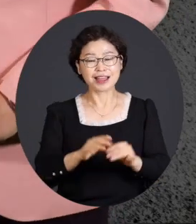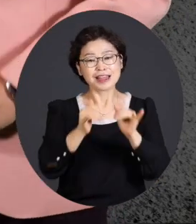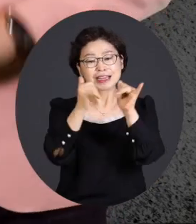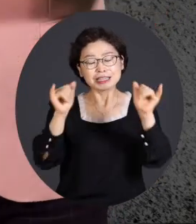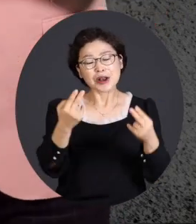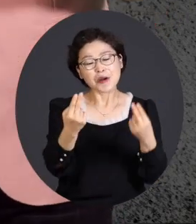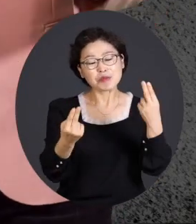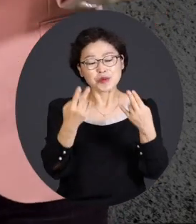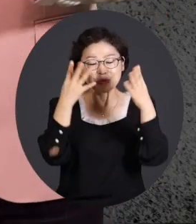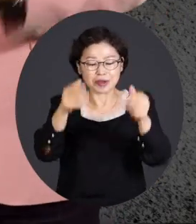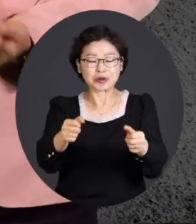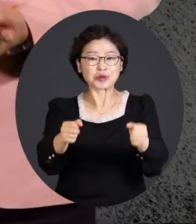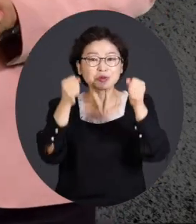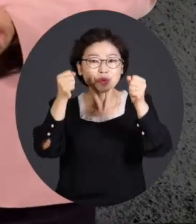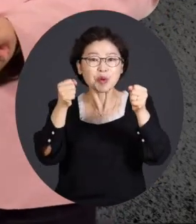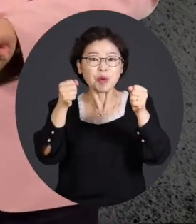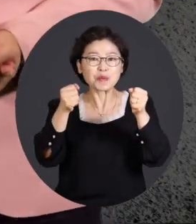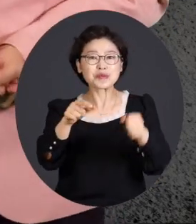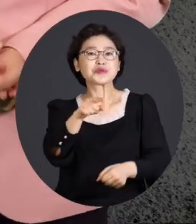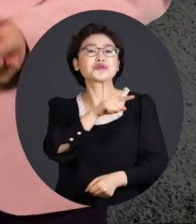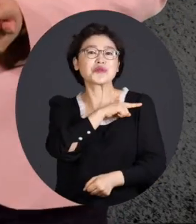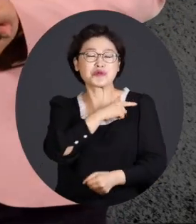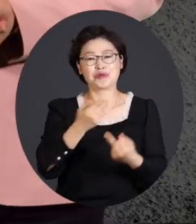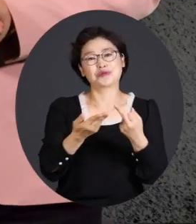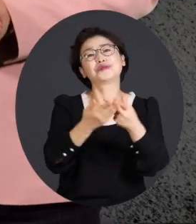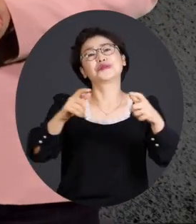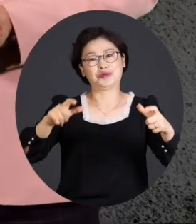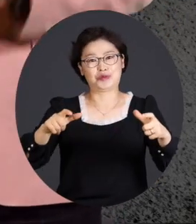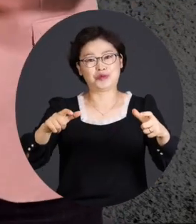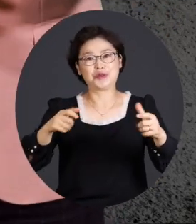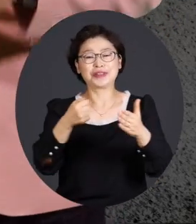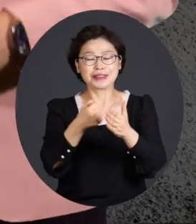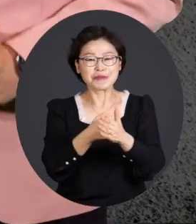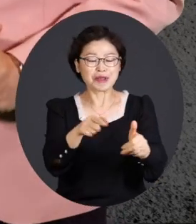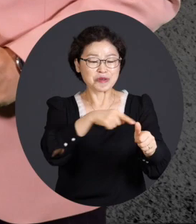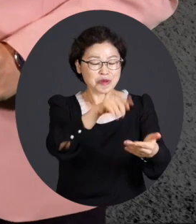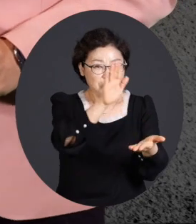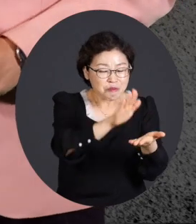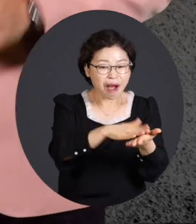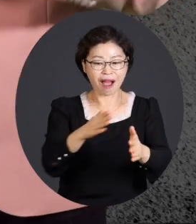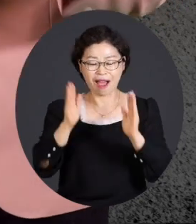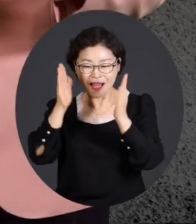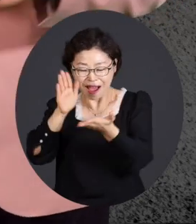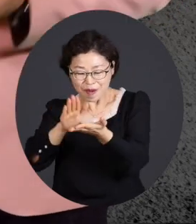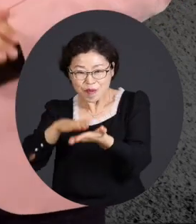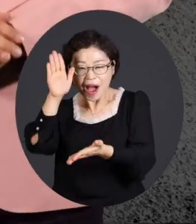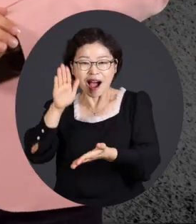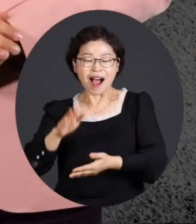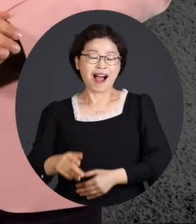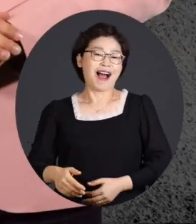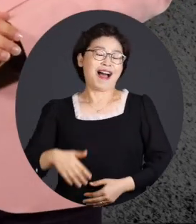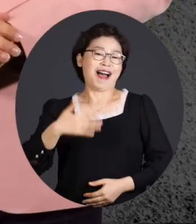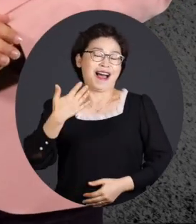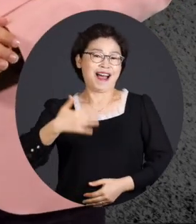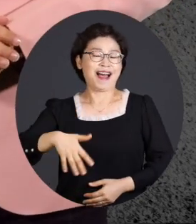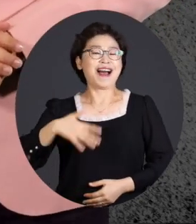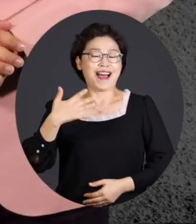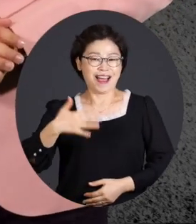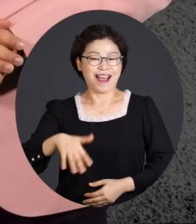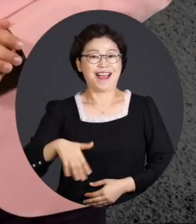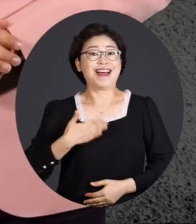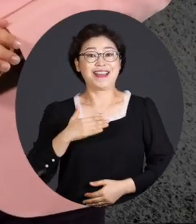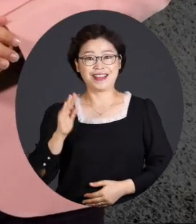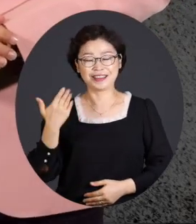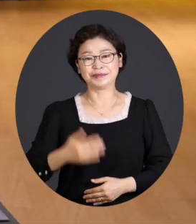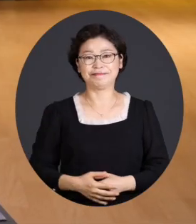대학 졸업생이 가장 많았던 곳이 제주도라고 하니까 그 교육열과 학구열이 얼마나 뜨거웠는지 짐작이